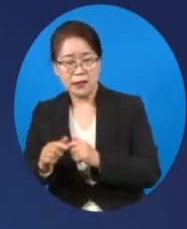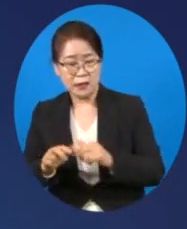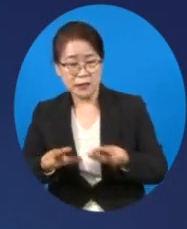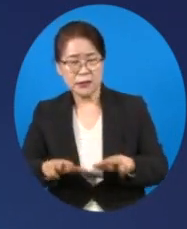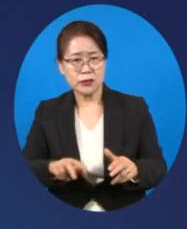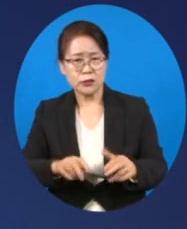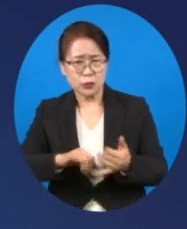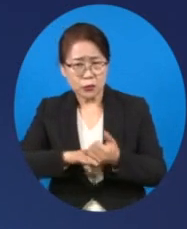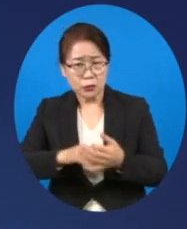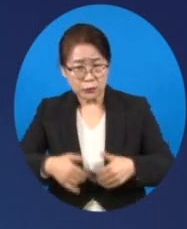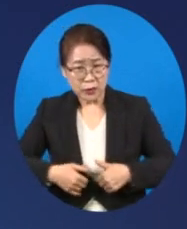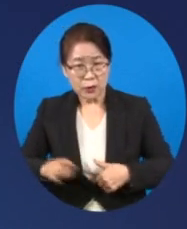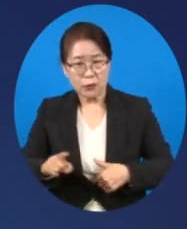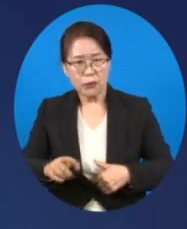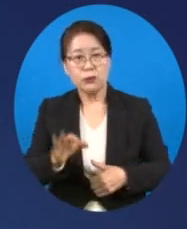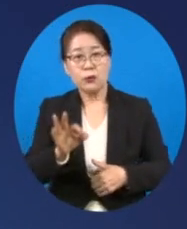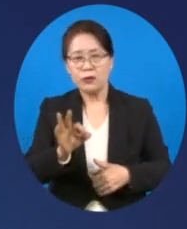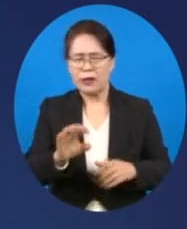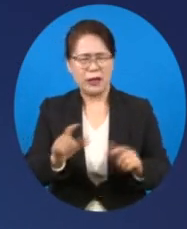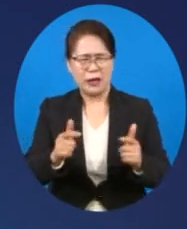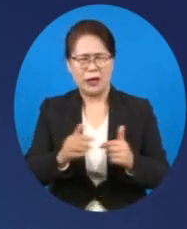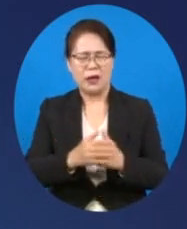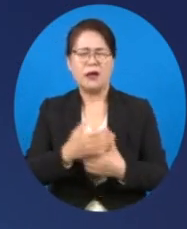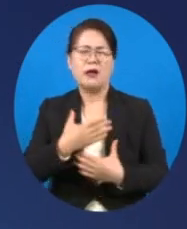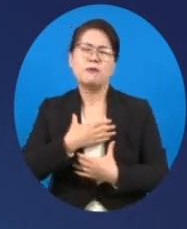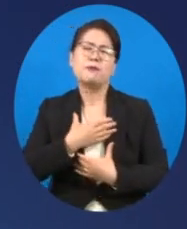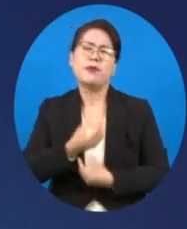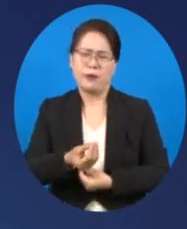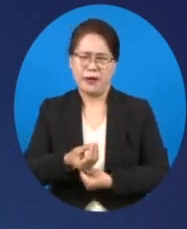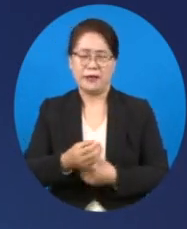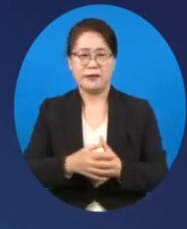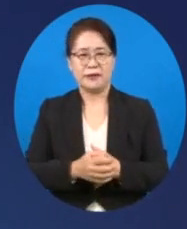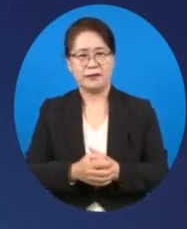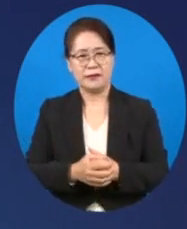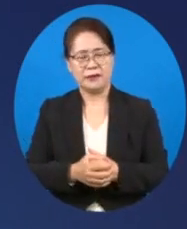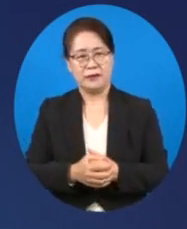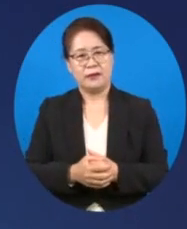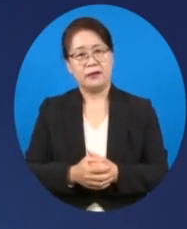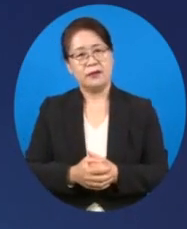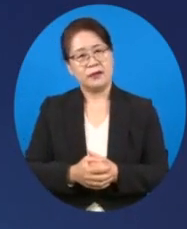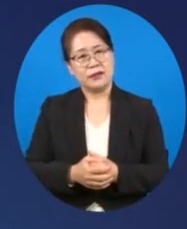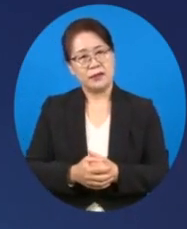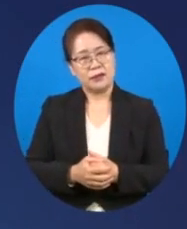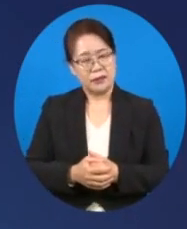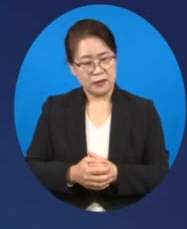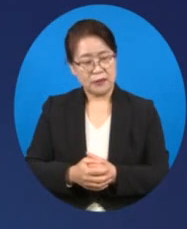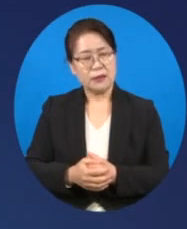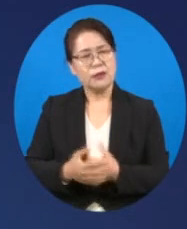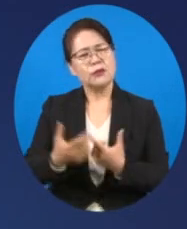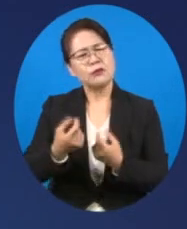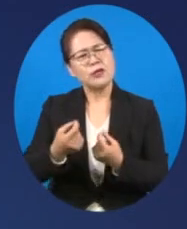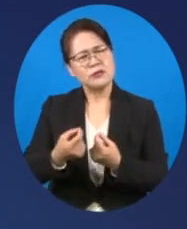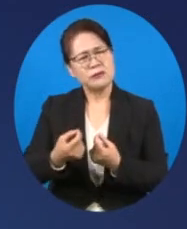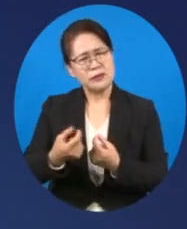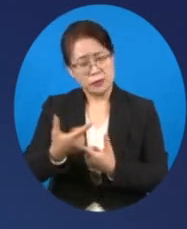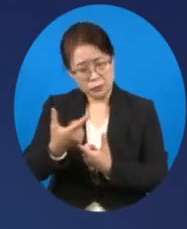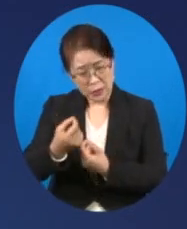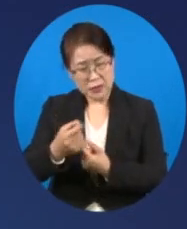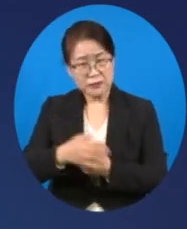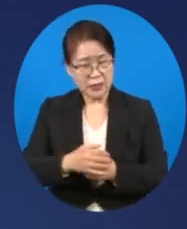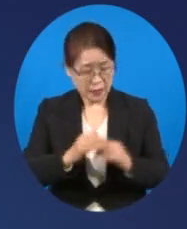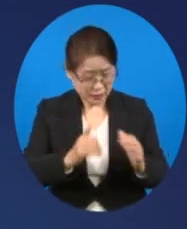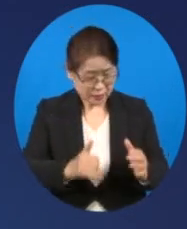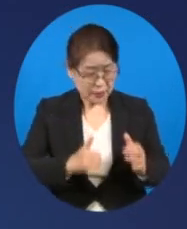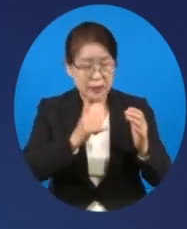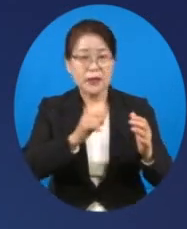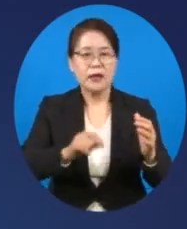현실적으로 필요한 것은 돈이 아니라 평안이 없거든요 마찬가지입니다이 세상을 살아가는 저와 여러분에게도